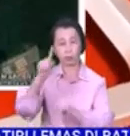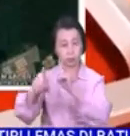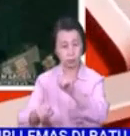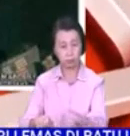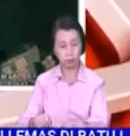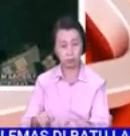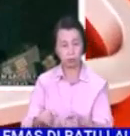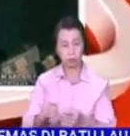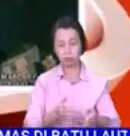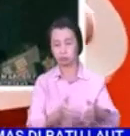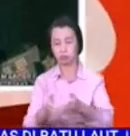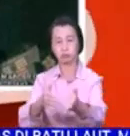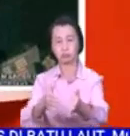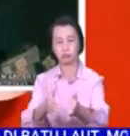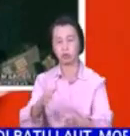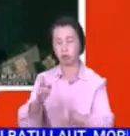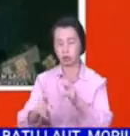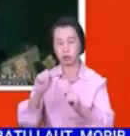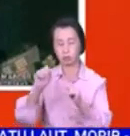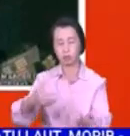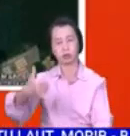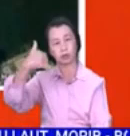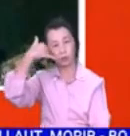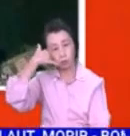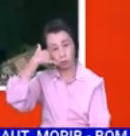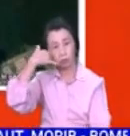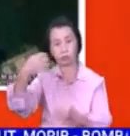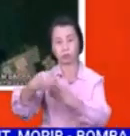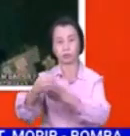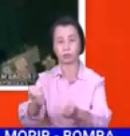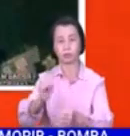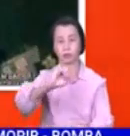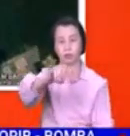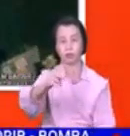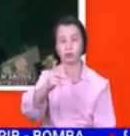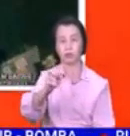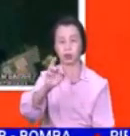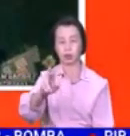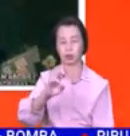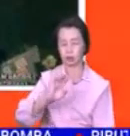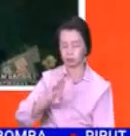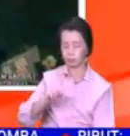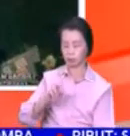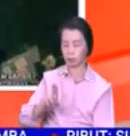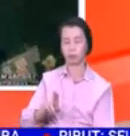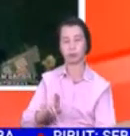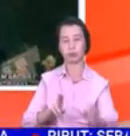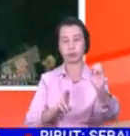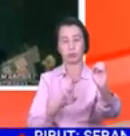berkaitan aliran trafik, para pengguna boleh berhubung dengan pejabat JKR Daerah Bau di talian